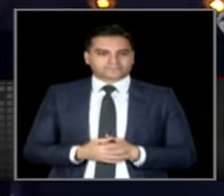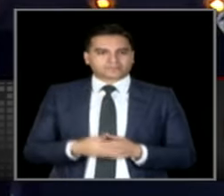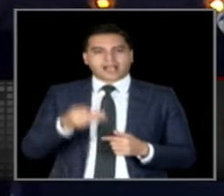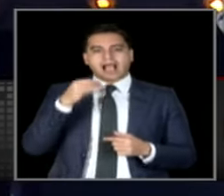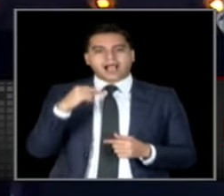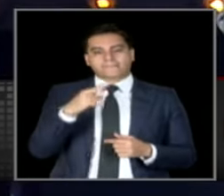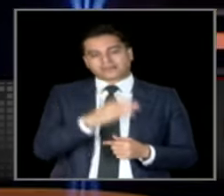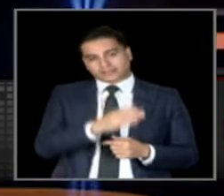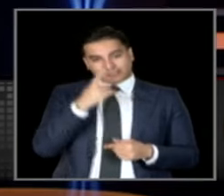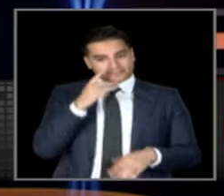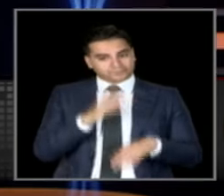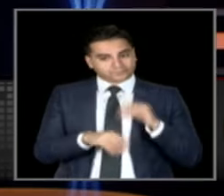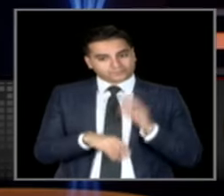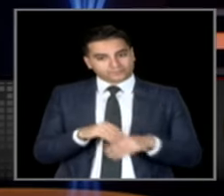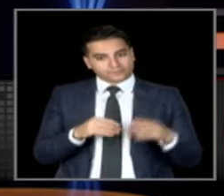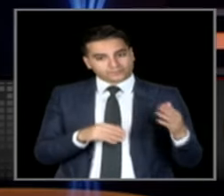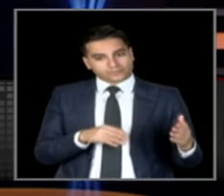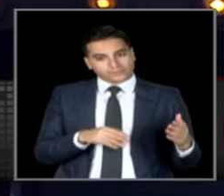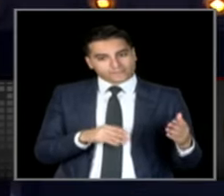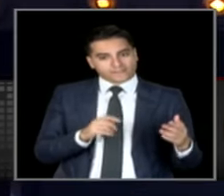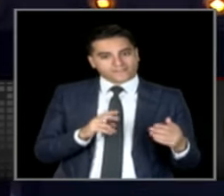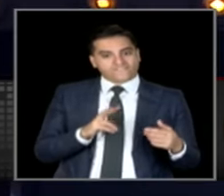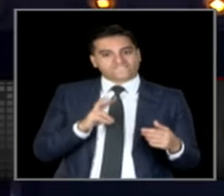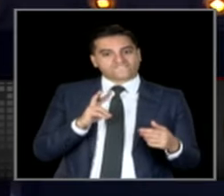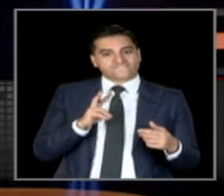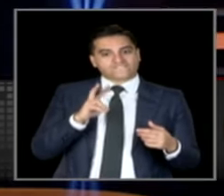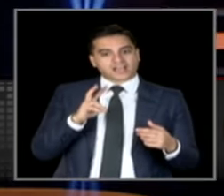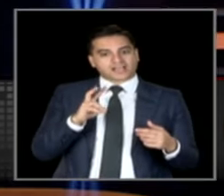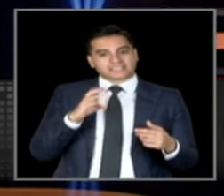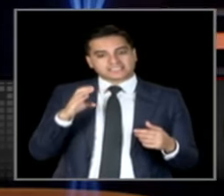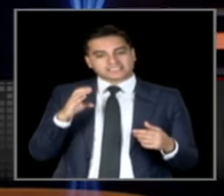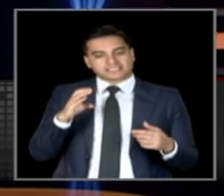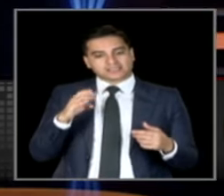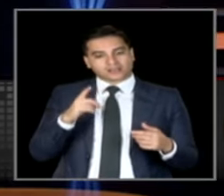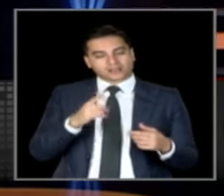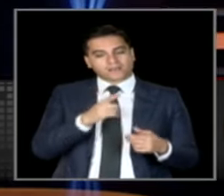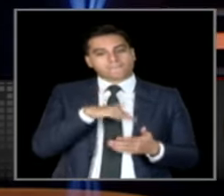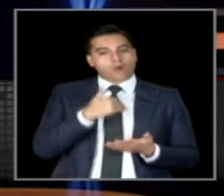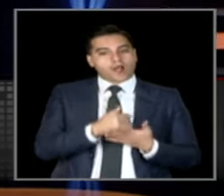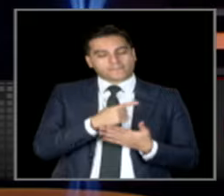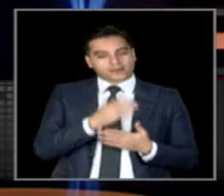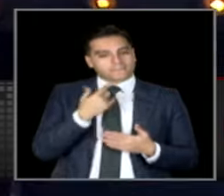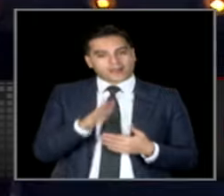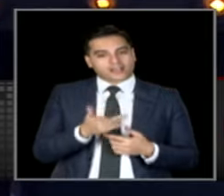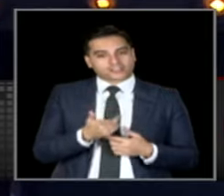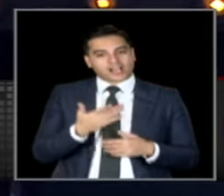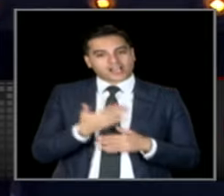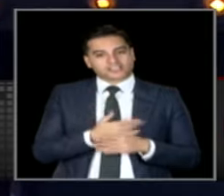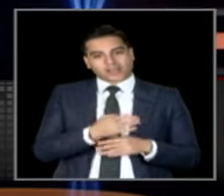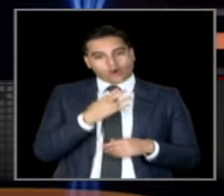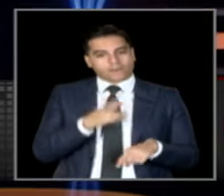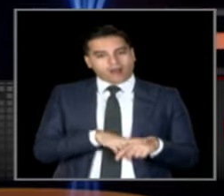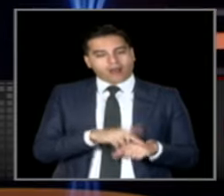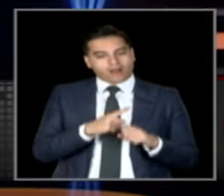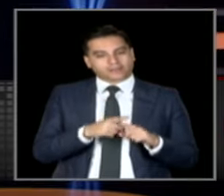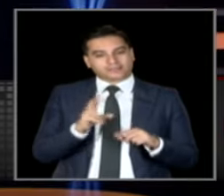أحمد محمد ميدو، إجابتك. فيروس سي. أنت محامي، سيب ربيع هو اللي يتكلم، عشان هجاوب غلط كمان